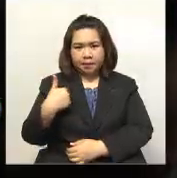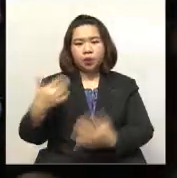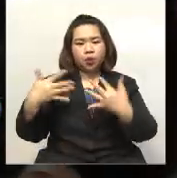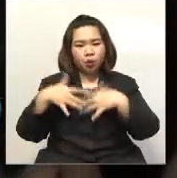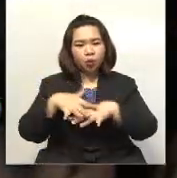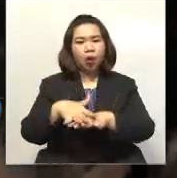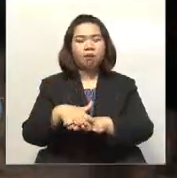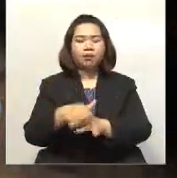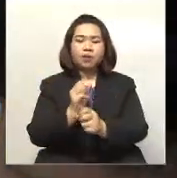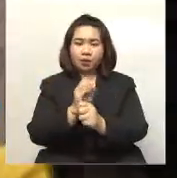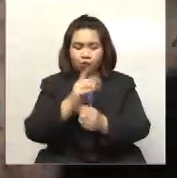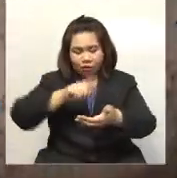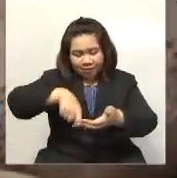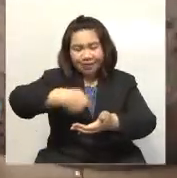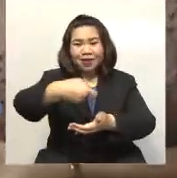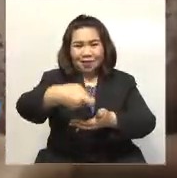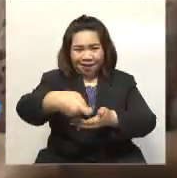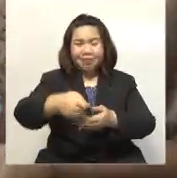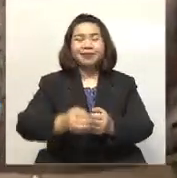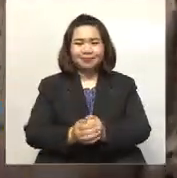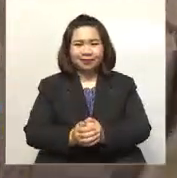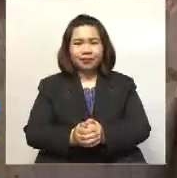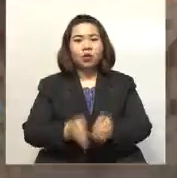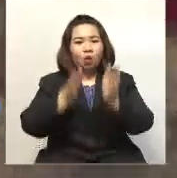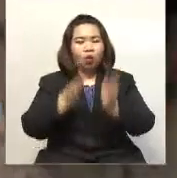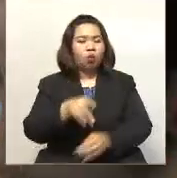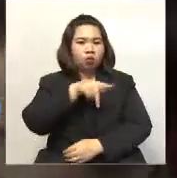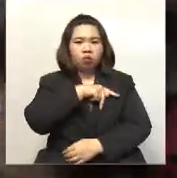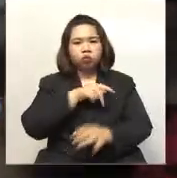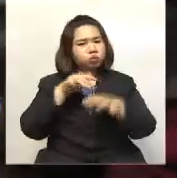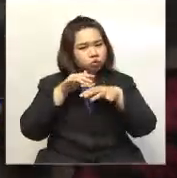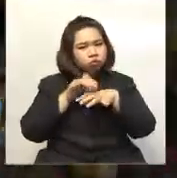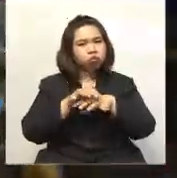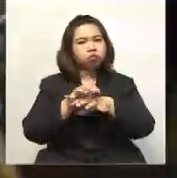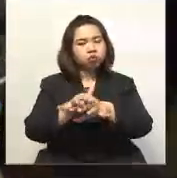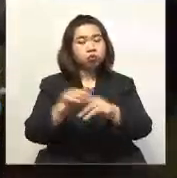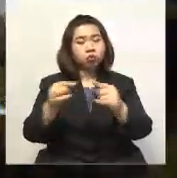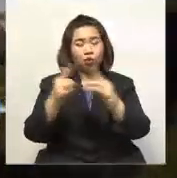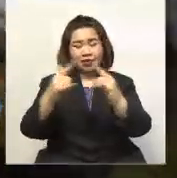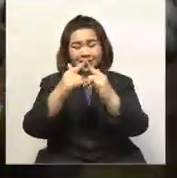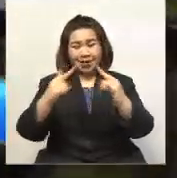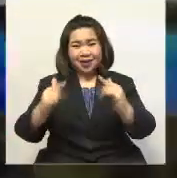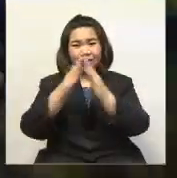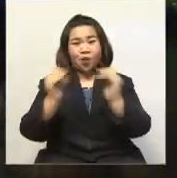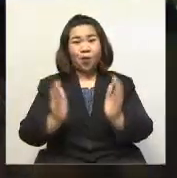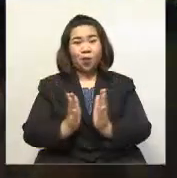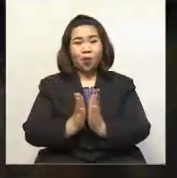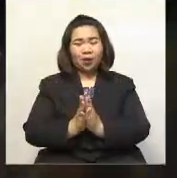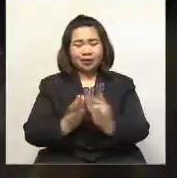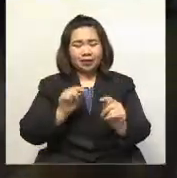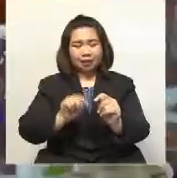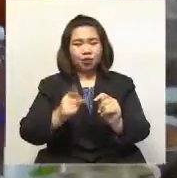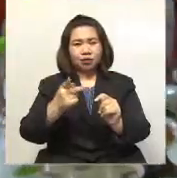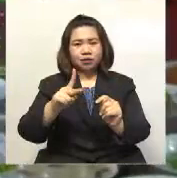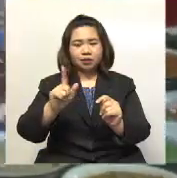การตักบาตรวันออกพรรษาจนมีพุทธศาสนิกชนมากันแน่นขนาดเลยค่ะศาลาการเปลี่ยนวัดนางชำในตำบล